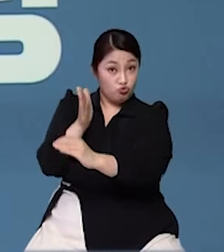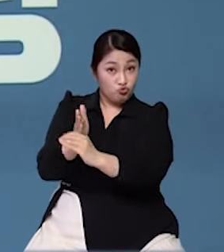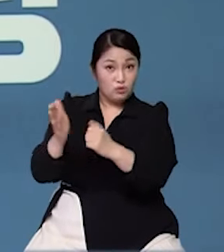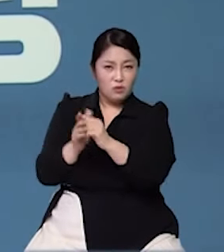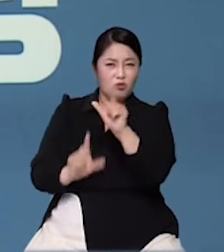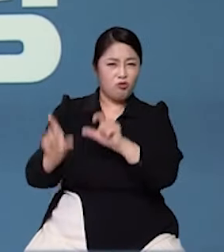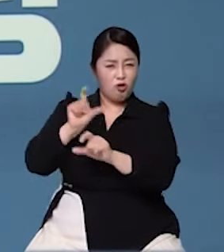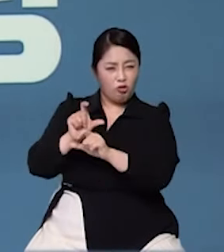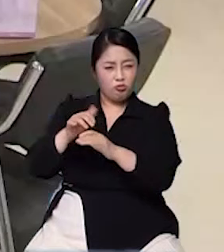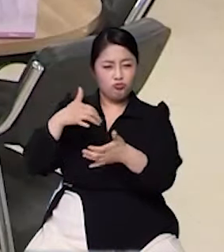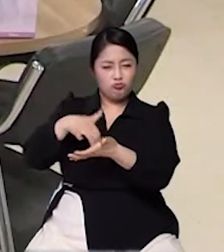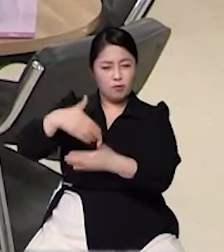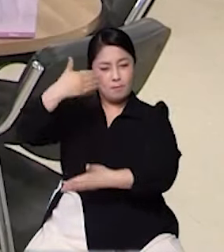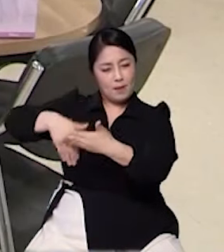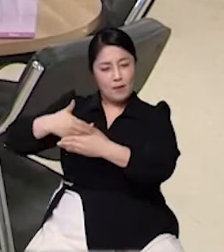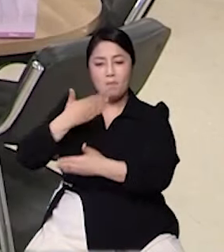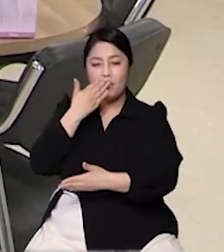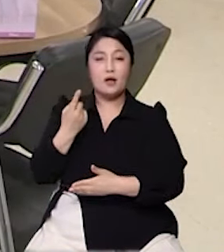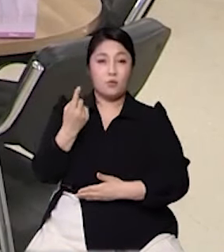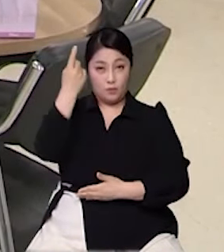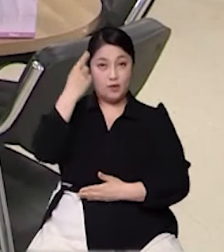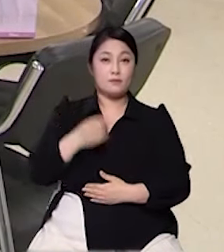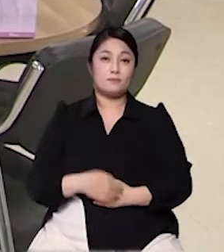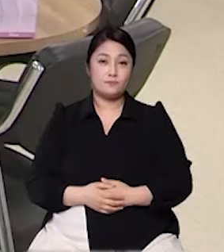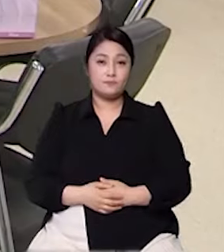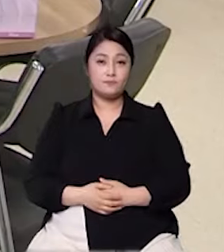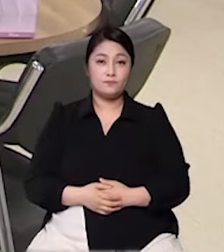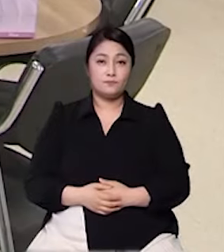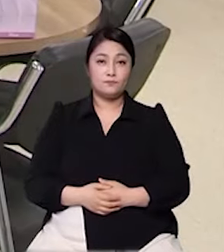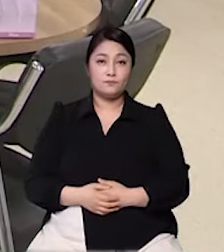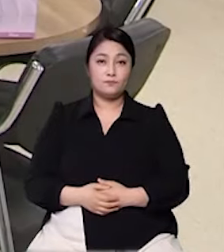추가 컷 워프가 이루어질 가능성도 있습니다